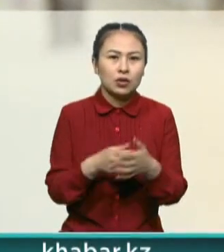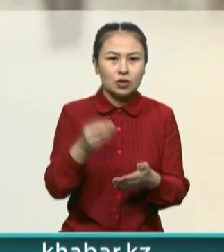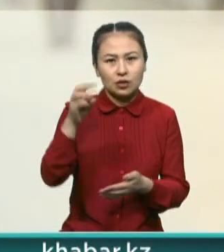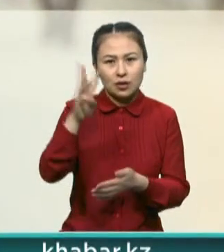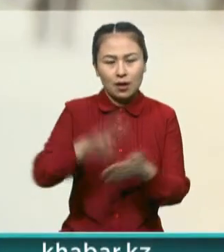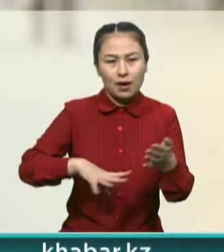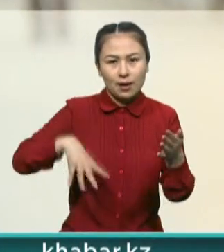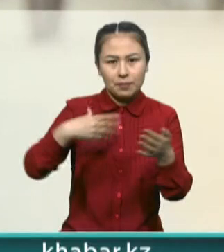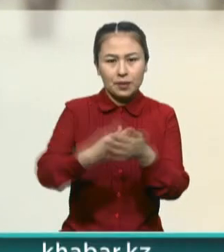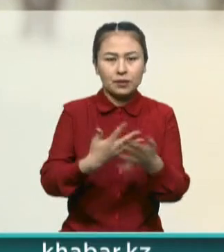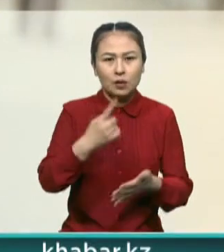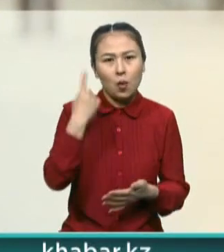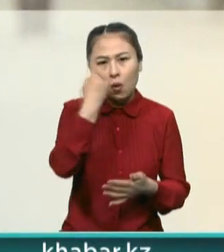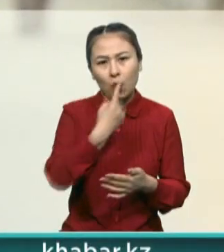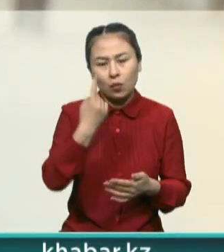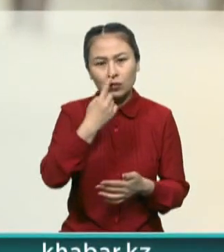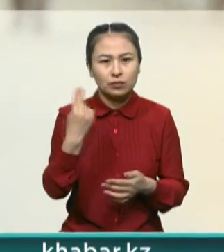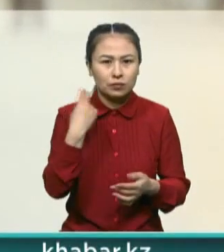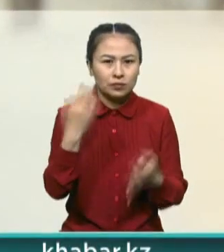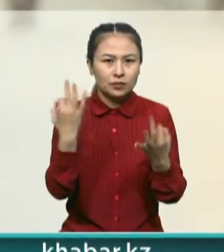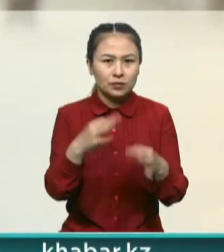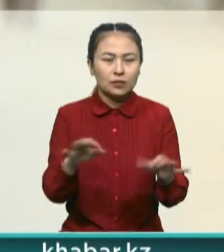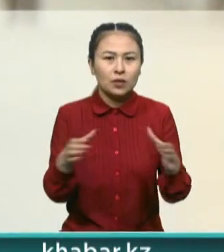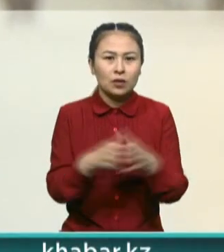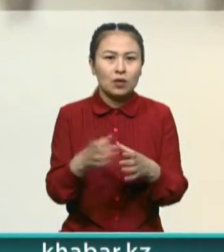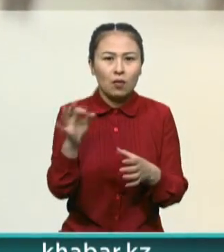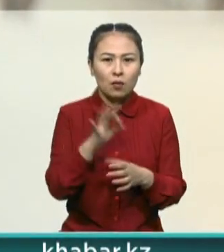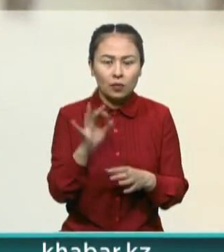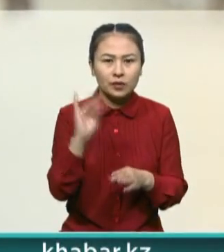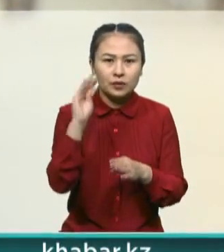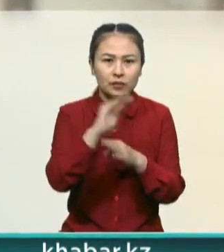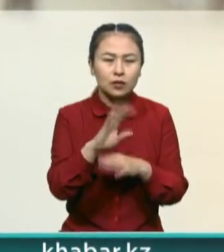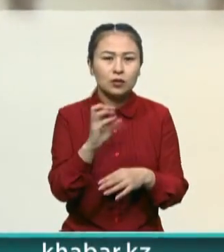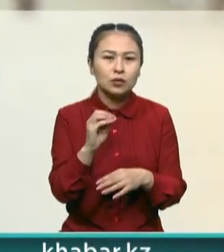төлету немесе бір жылға дейін бас бостандығынан айыру жазасы қарастырылған.